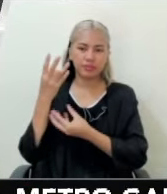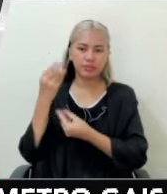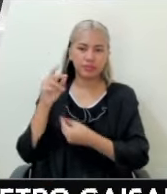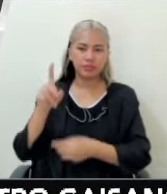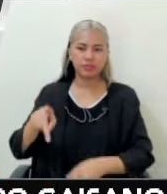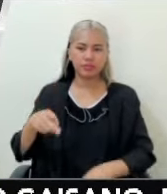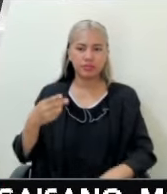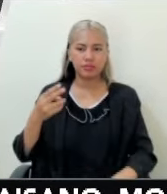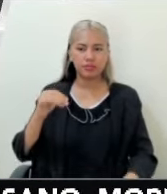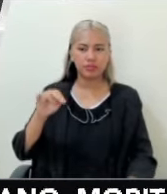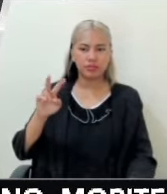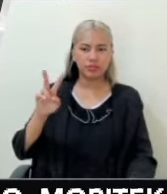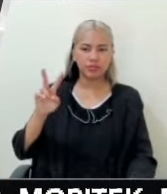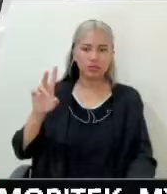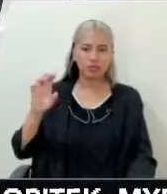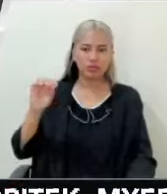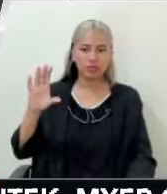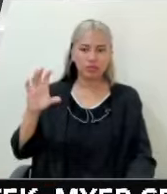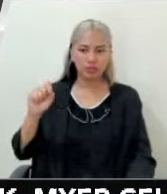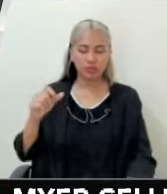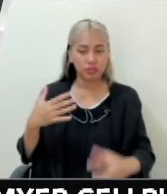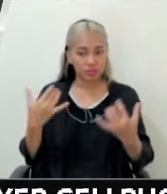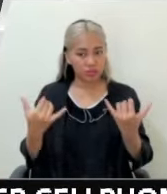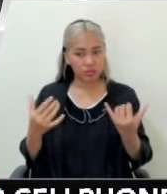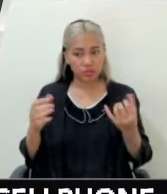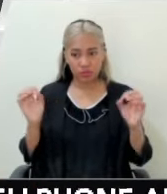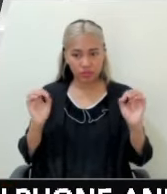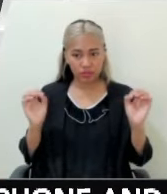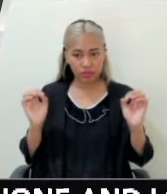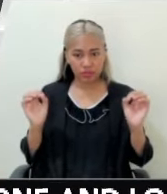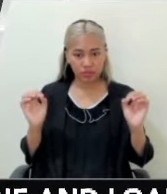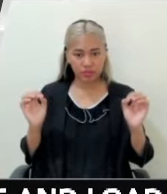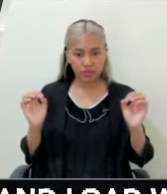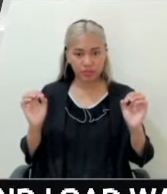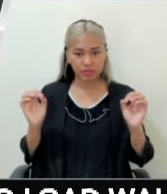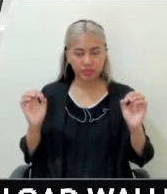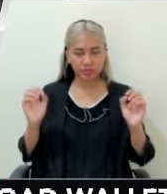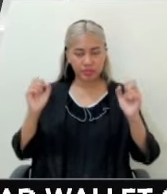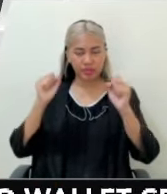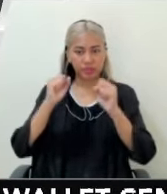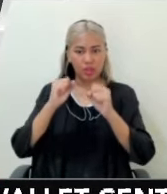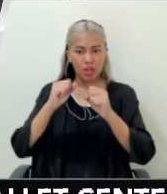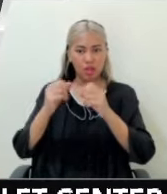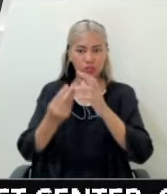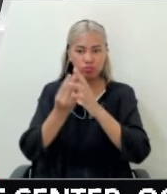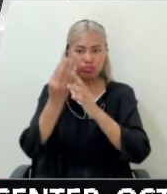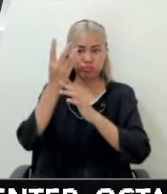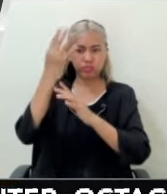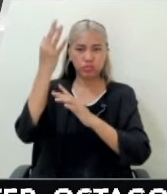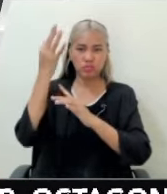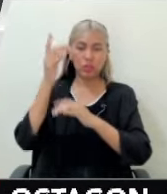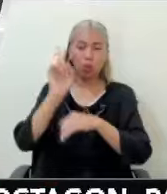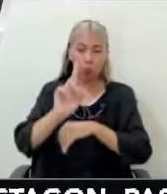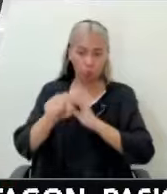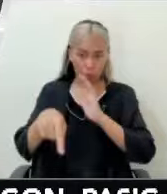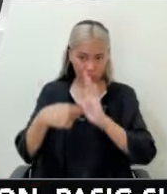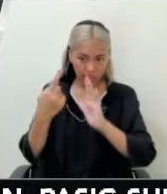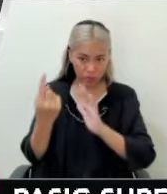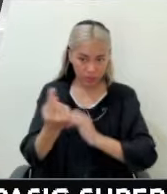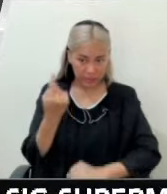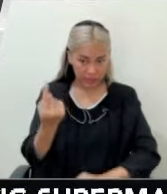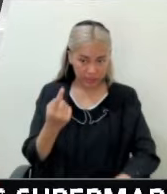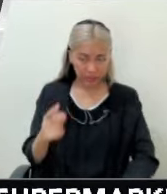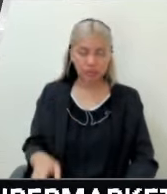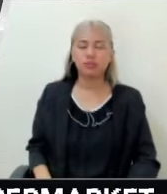so far sir Sa ngayon wala pa namang Ilan mga pagputok isa pa lamang pa rin ang naitatala natin Yes